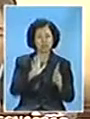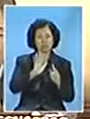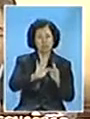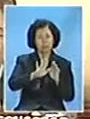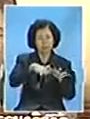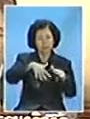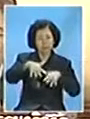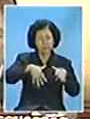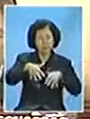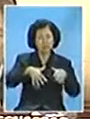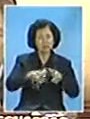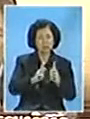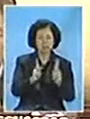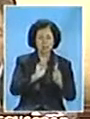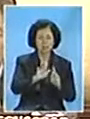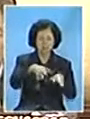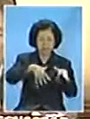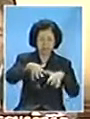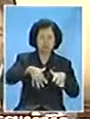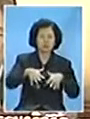มาธิการทางภาคประชาชนก็เห็นว่า